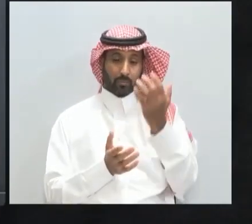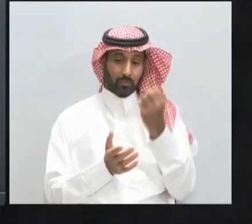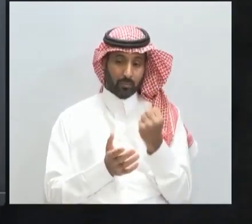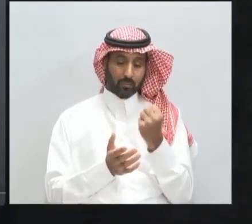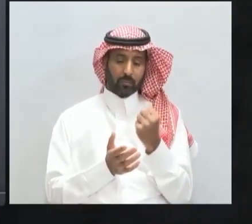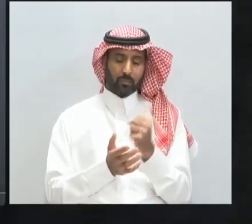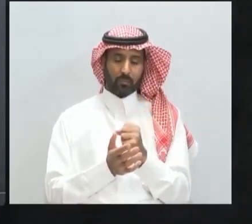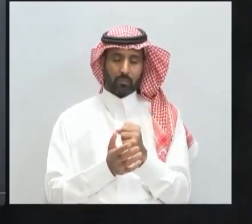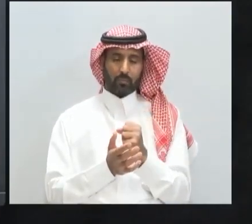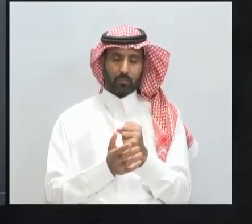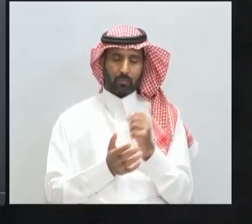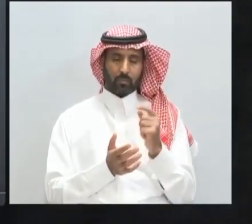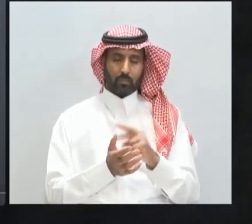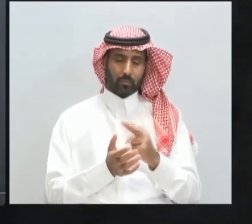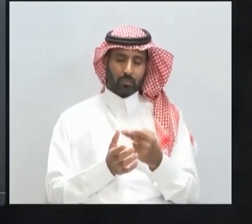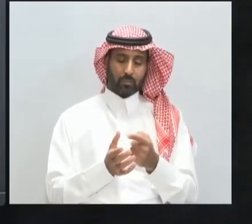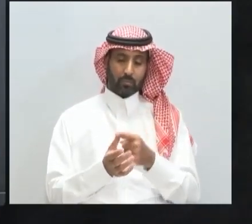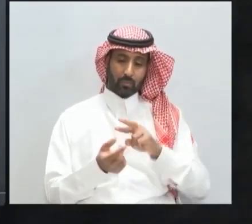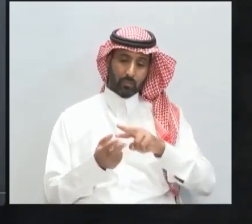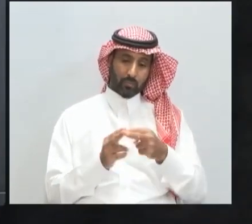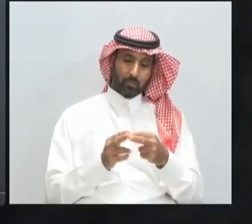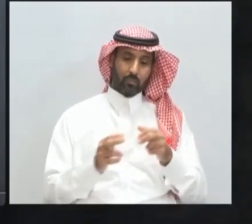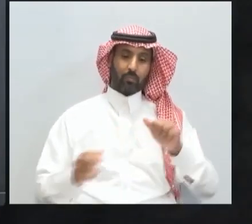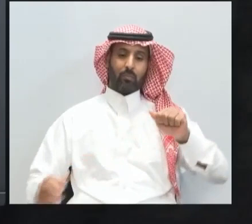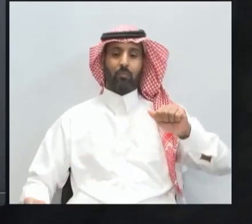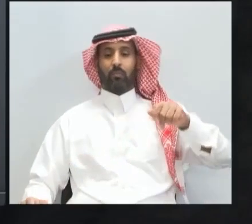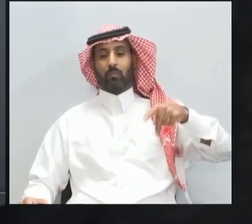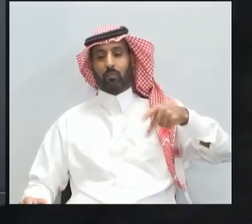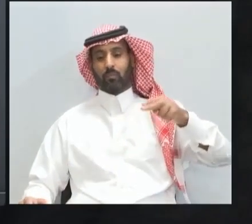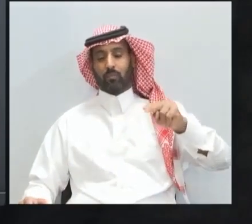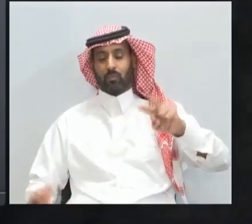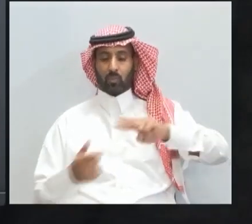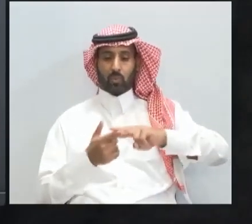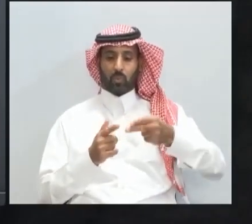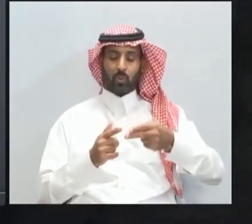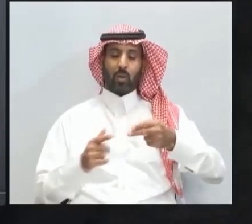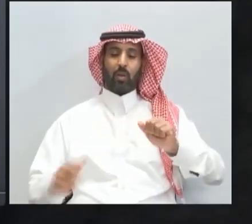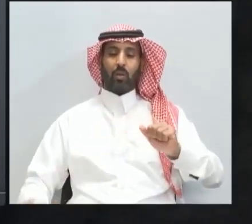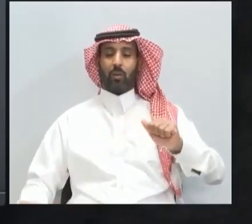الطاقه العاليه لعمليه واحده وهي تحويل الاي دي بي الى اي تي